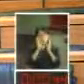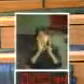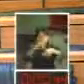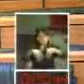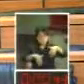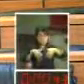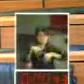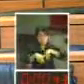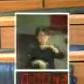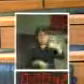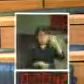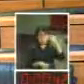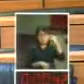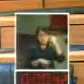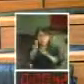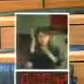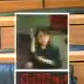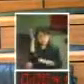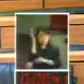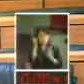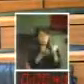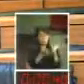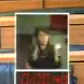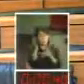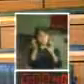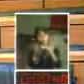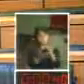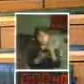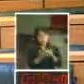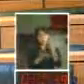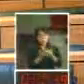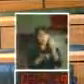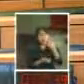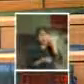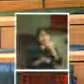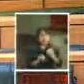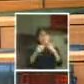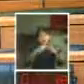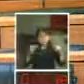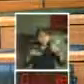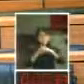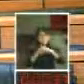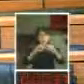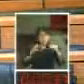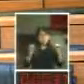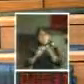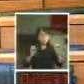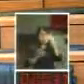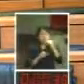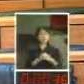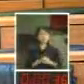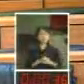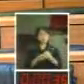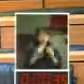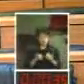ว่าจังหวัดชายแดนภาคใต้นะวันนี้มันได้งบประมาณมากแต่มันไม่สงบสักทีแต่ณวันนี้ปัญหาว่างบในจังหวัดชายแดนภาค